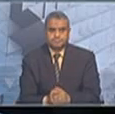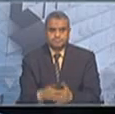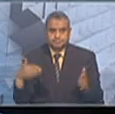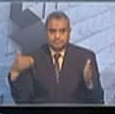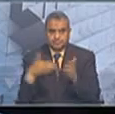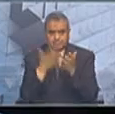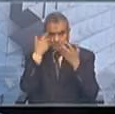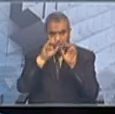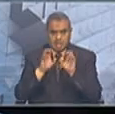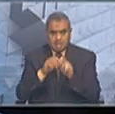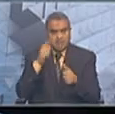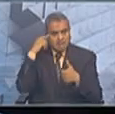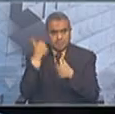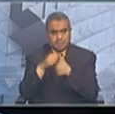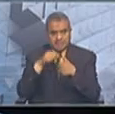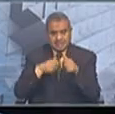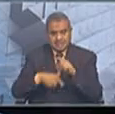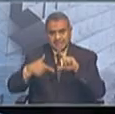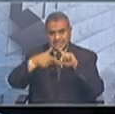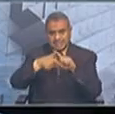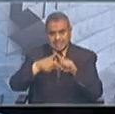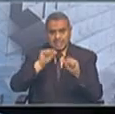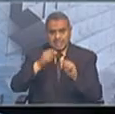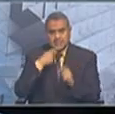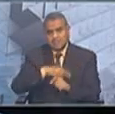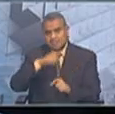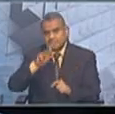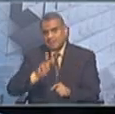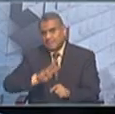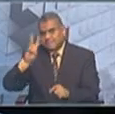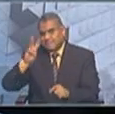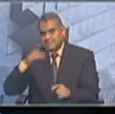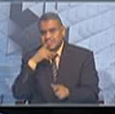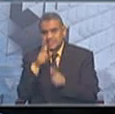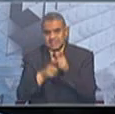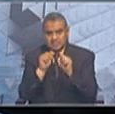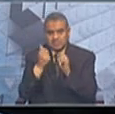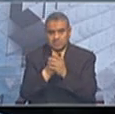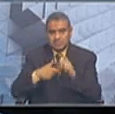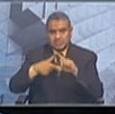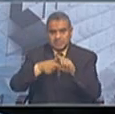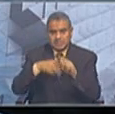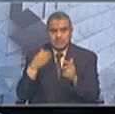بهذا نصل إياكم إلى ختم بانوراما نيل. المزيد من المتابعات على موقعنا الإلكتروني